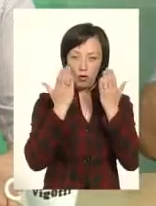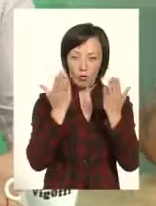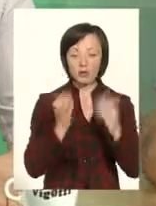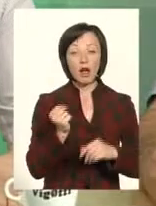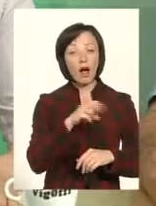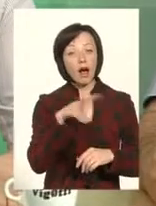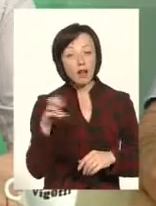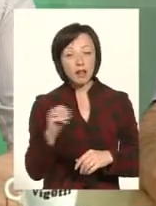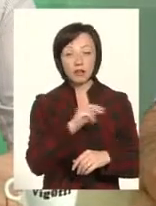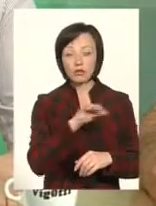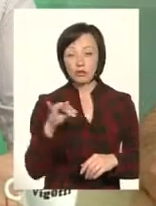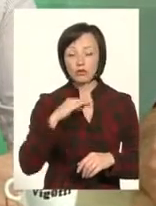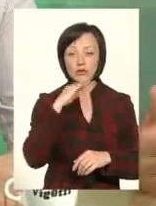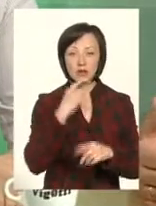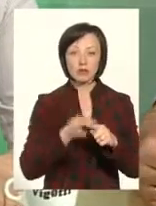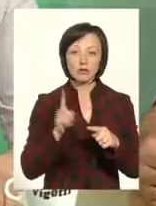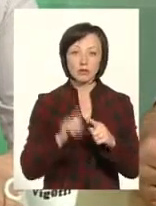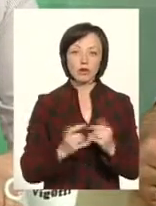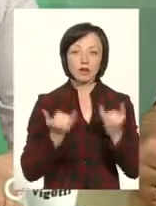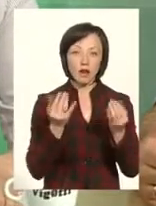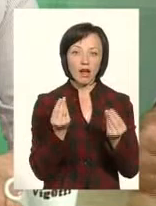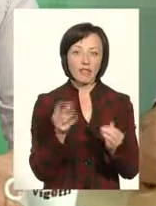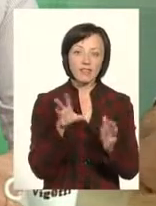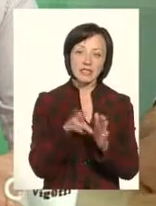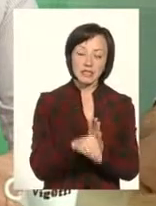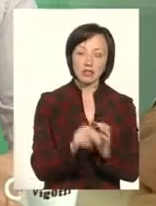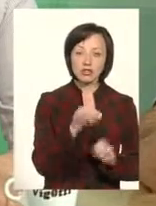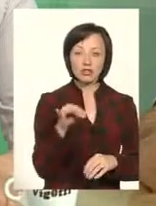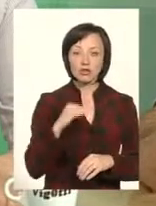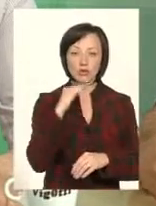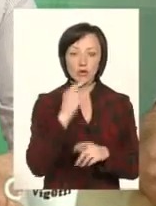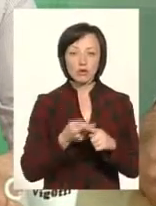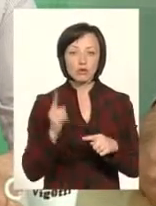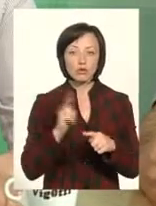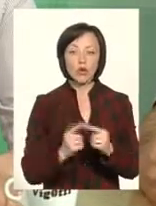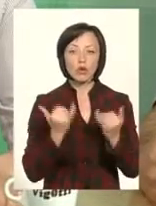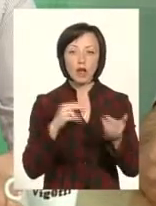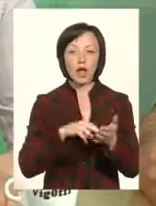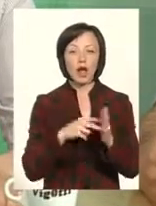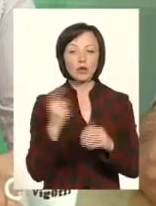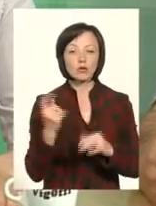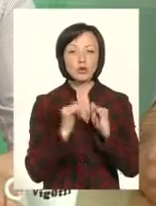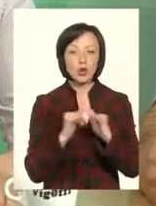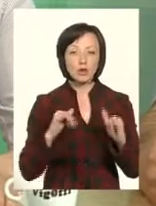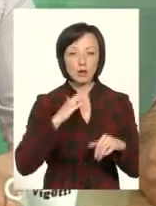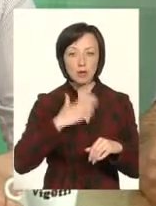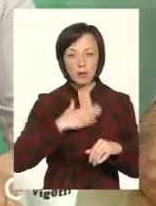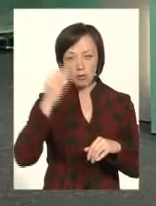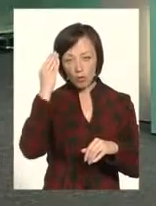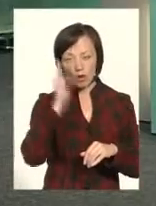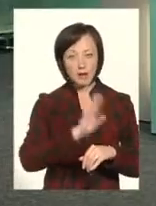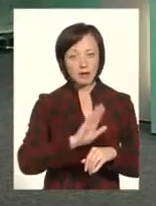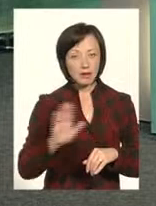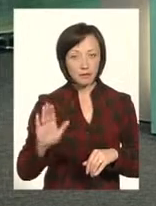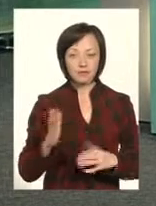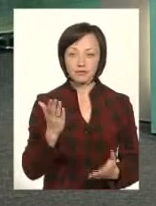чи достатньо цього для інвестицій, чи достатньо цього для економічного розвитку, на мій погляд, ні.